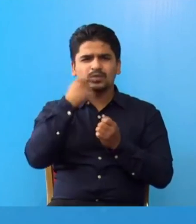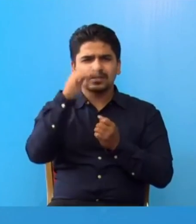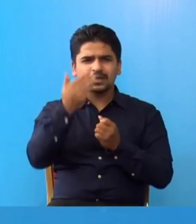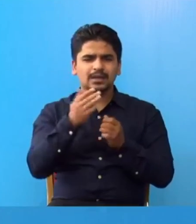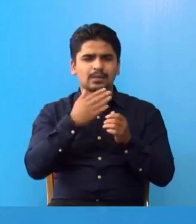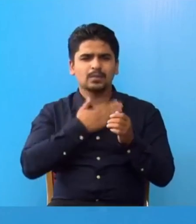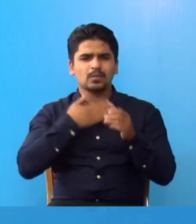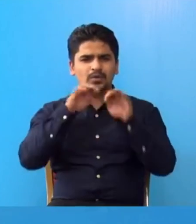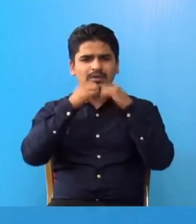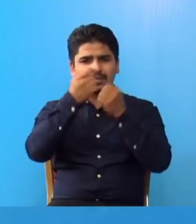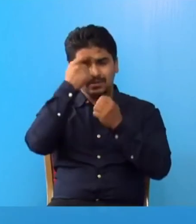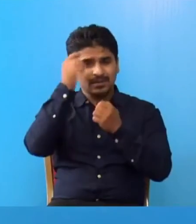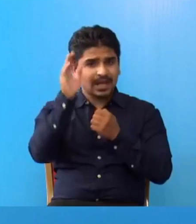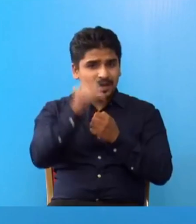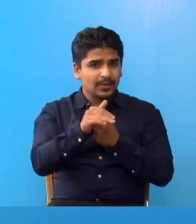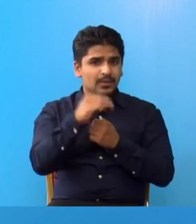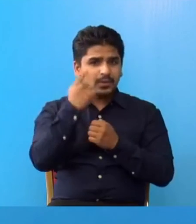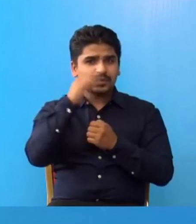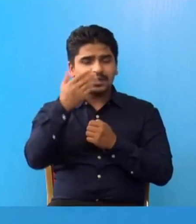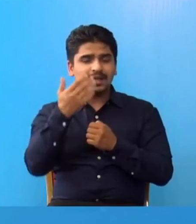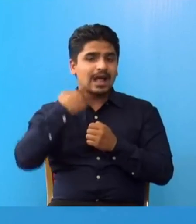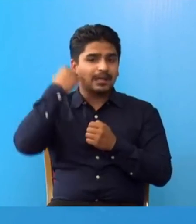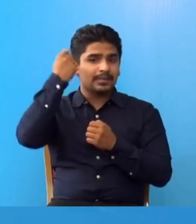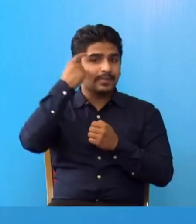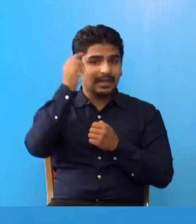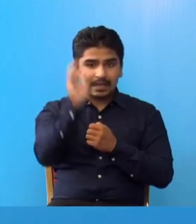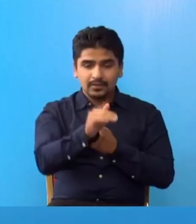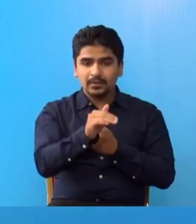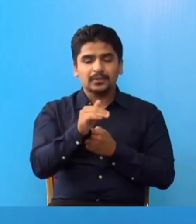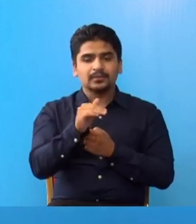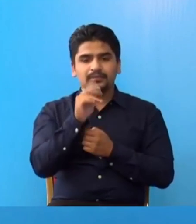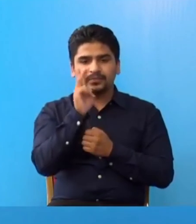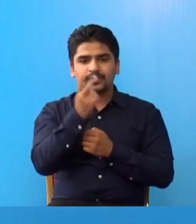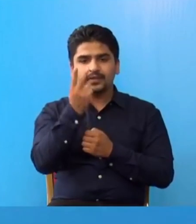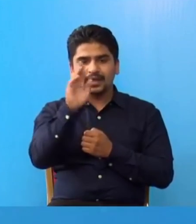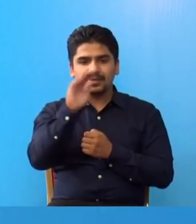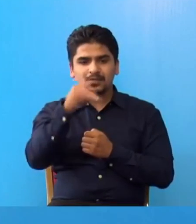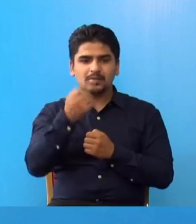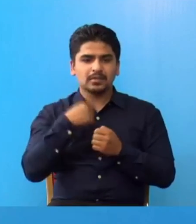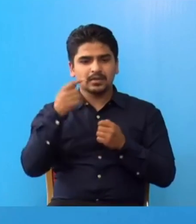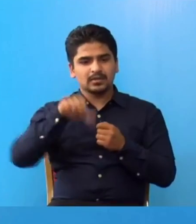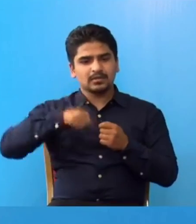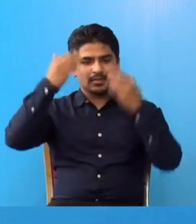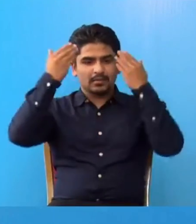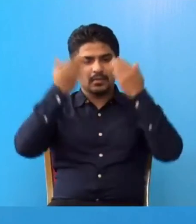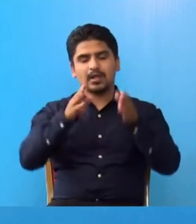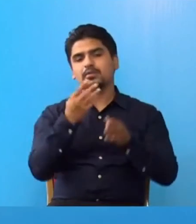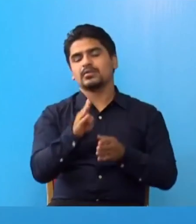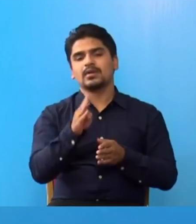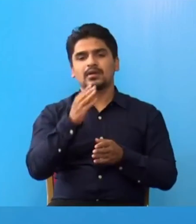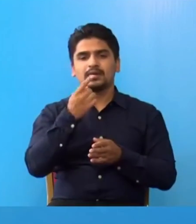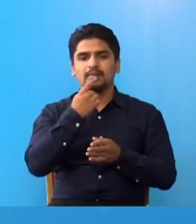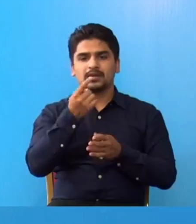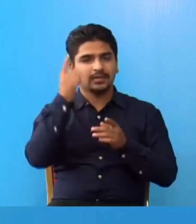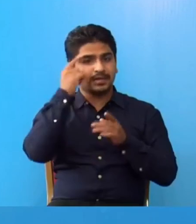चाहिए मनो सामाज एक समस्या आयो। कसे लाई आत्मा अत्या को सुनच आयो। और यह आपछी मिरो जीवन बरबात हुँँचा बने सुनच नर्गरी कना।